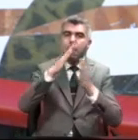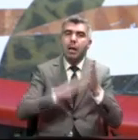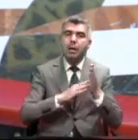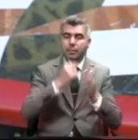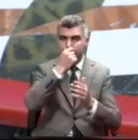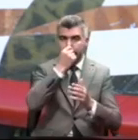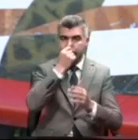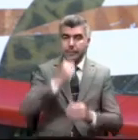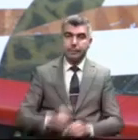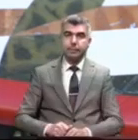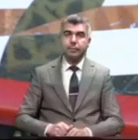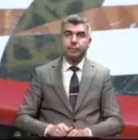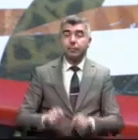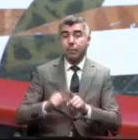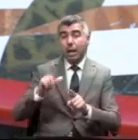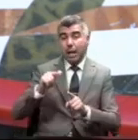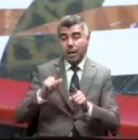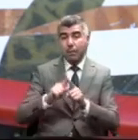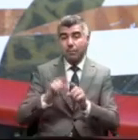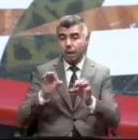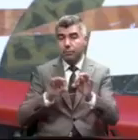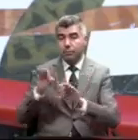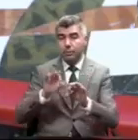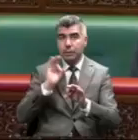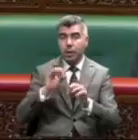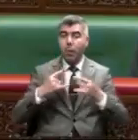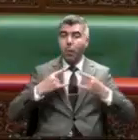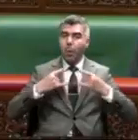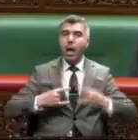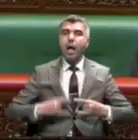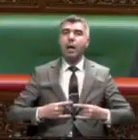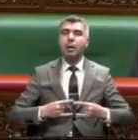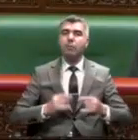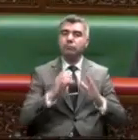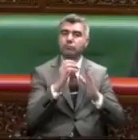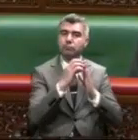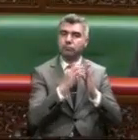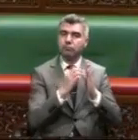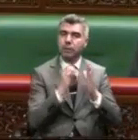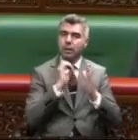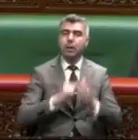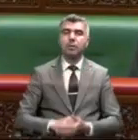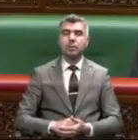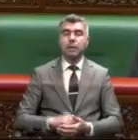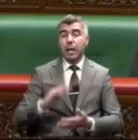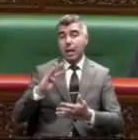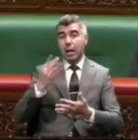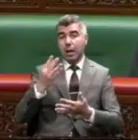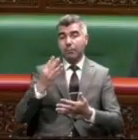يعني عندنا معايير لضمان السلامه ديال المغاربه رابعا